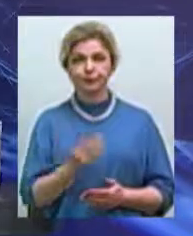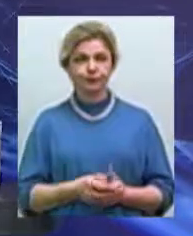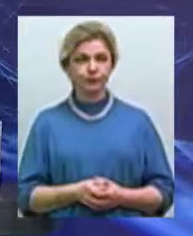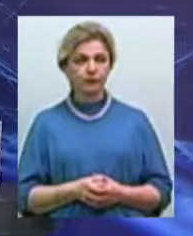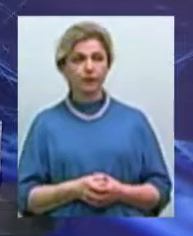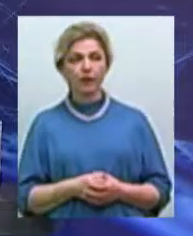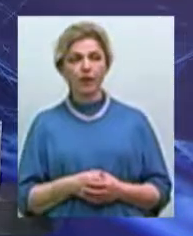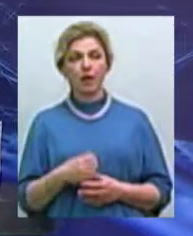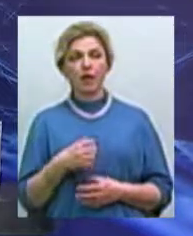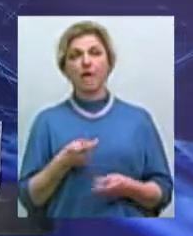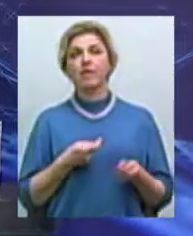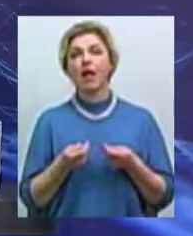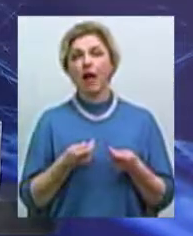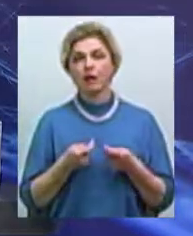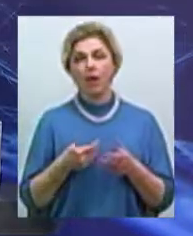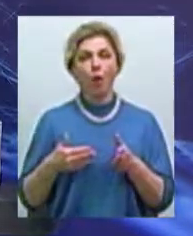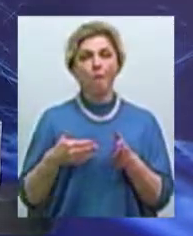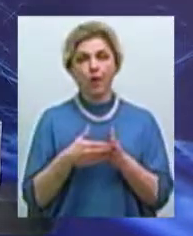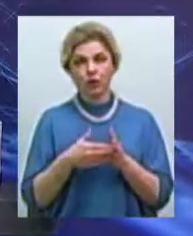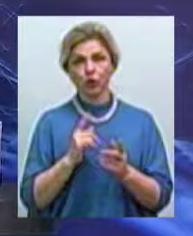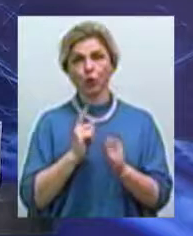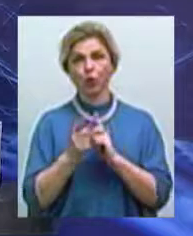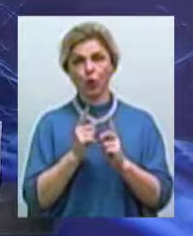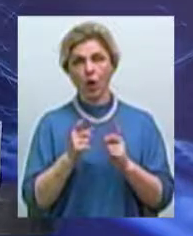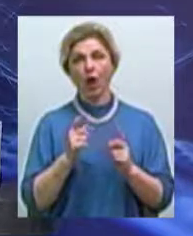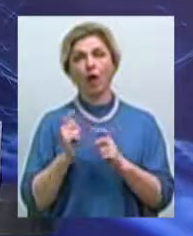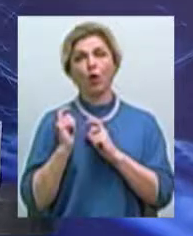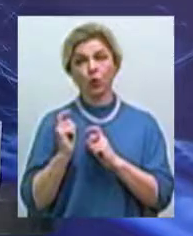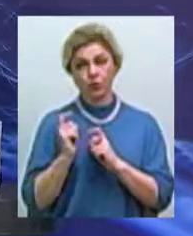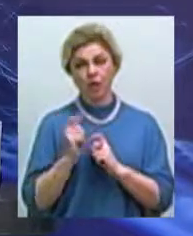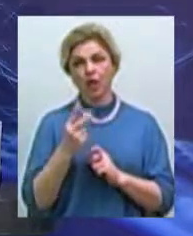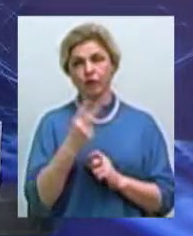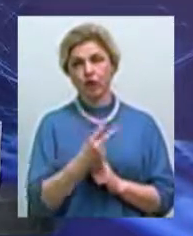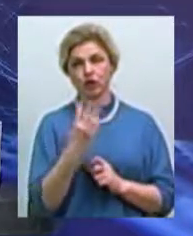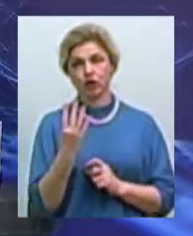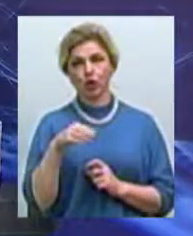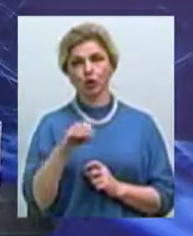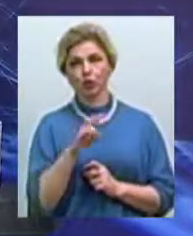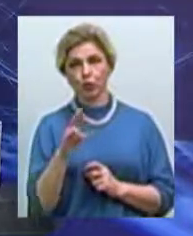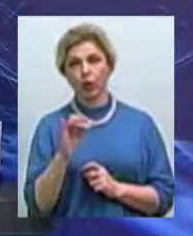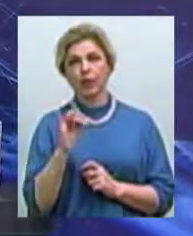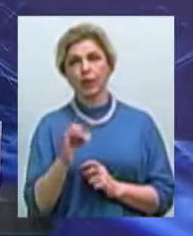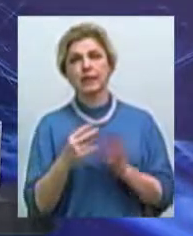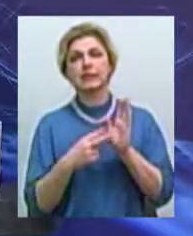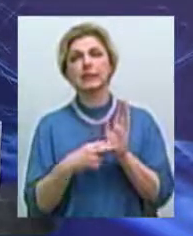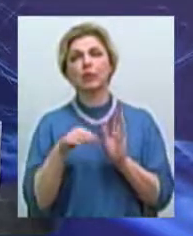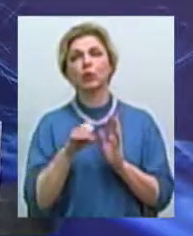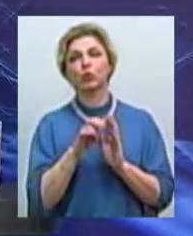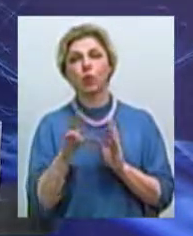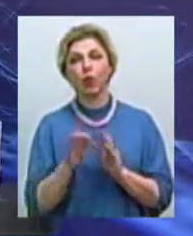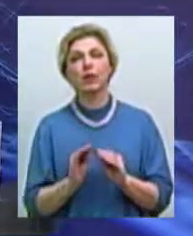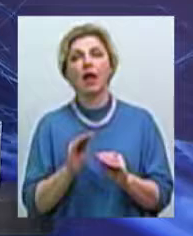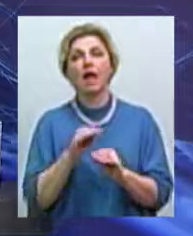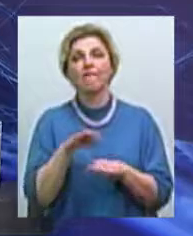місцеві органи влади обмежують рух транспортного засобу 24 тонни, щоб не перевищало, і 7 тонн на вісь. Вони встановлюють відповідні